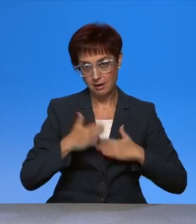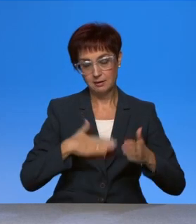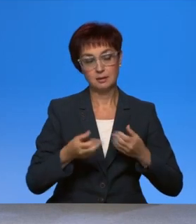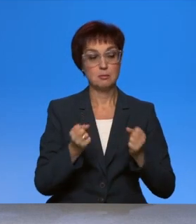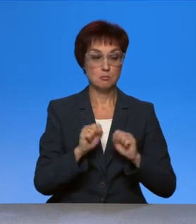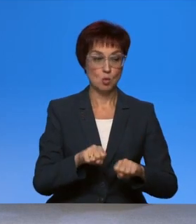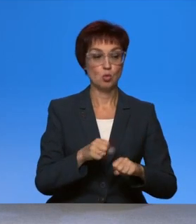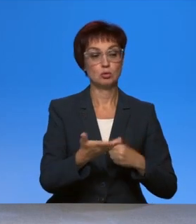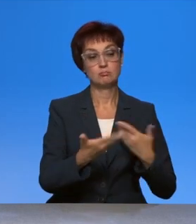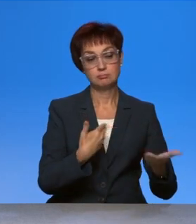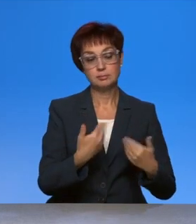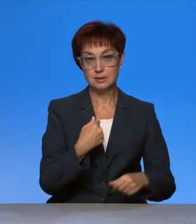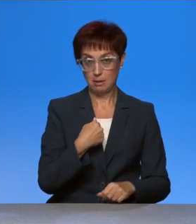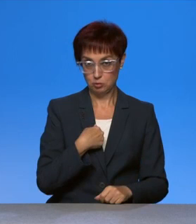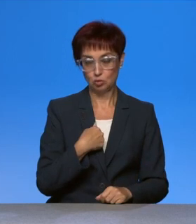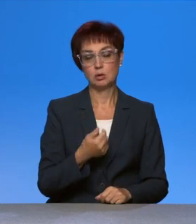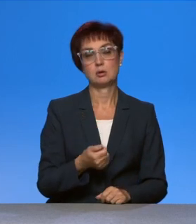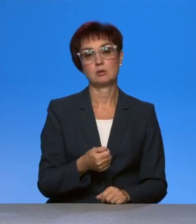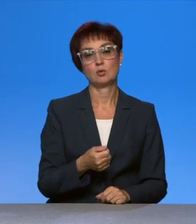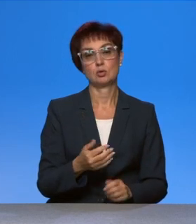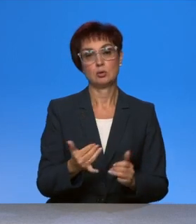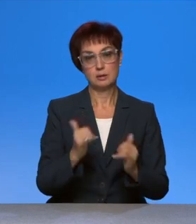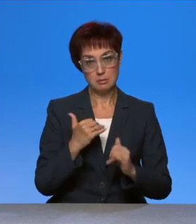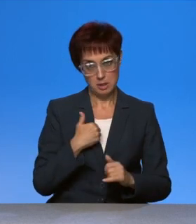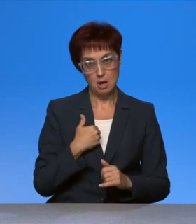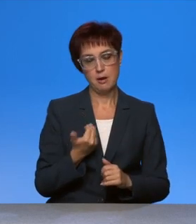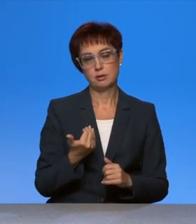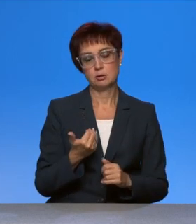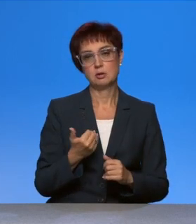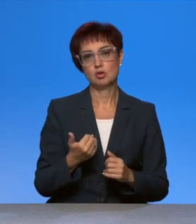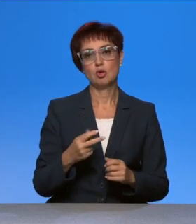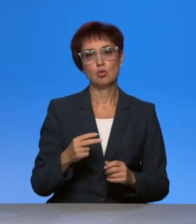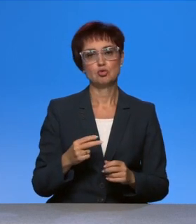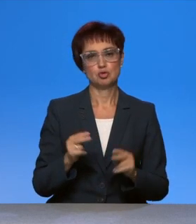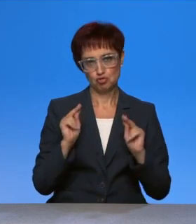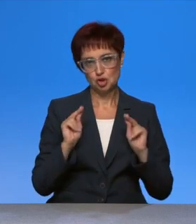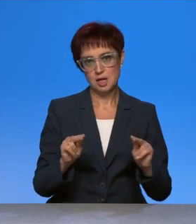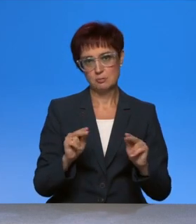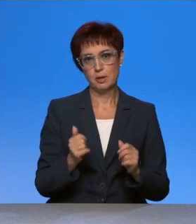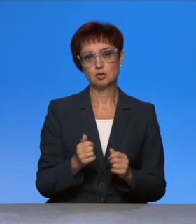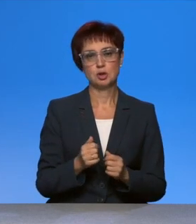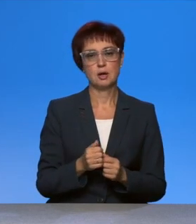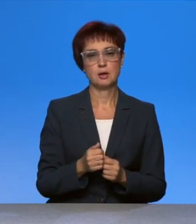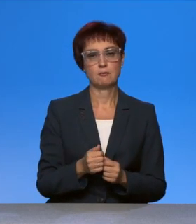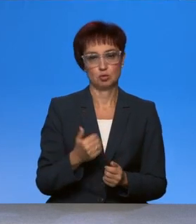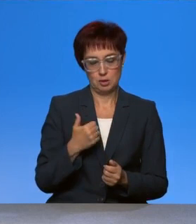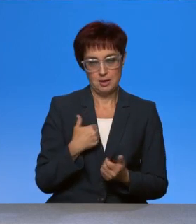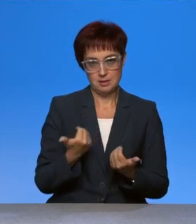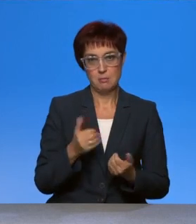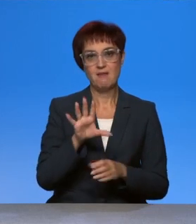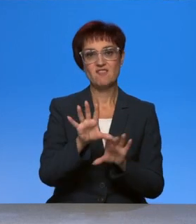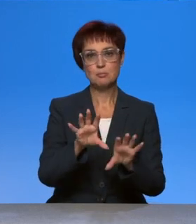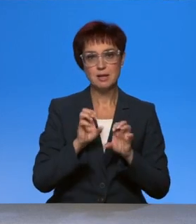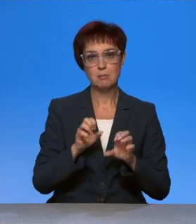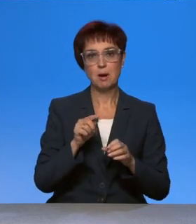честь, что они меня воспринимают своим человеком. Я действительно себя воспринимаю частью клана, поэтому вы со мной разговариваете как с белым папуасом. Ну вот вы